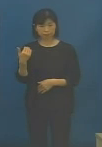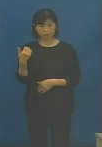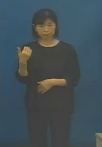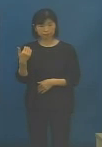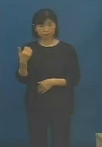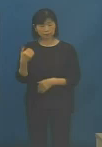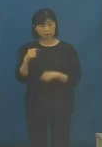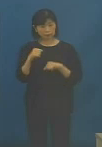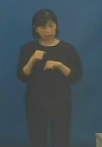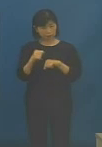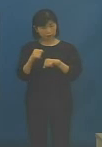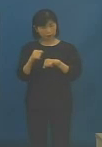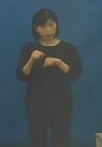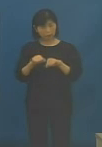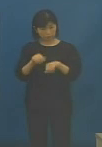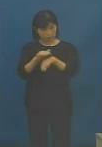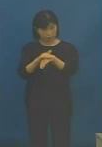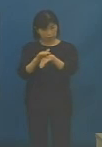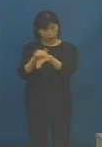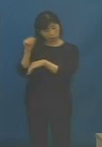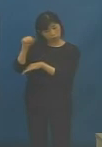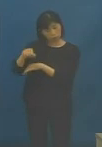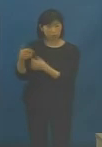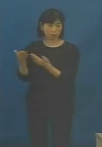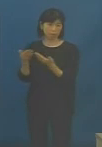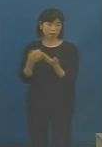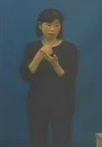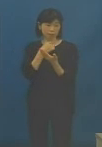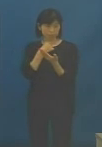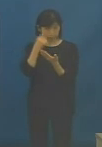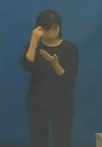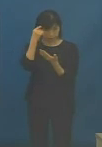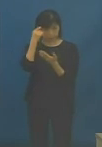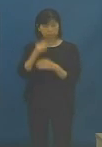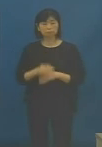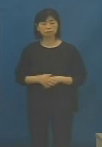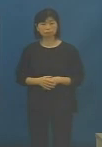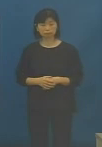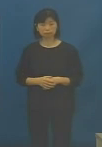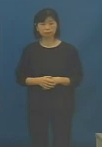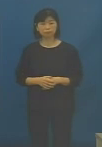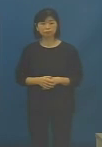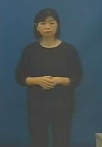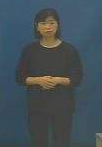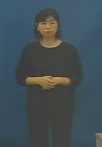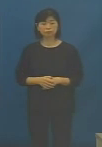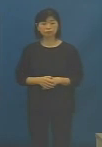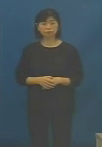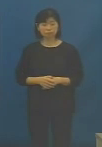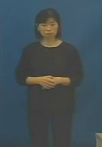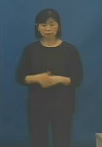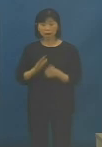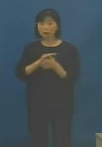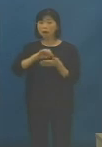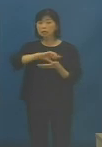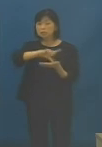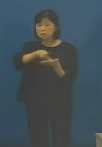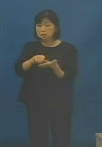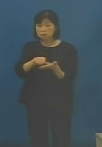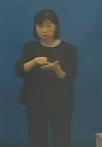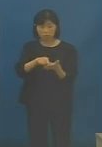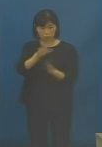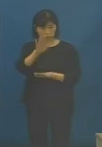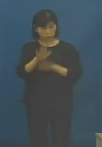はやはり認められるべきものだと思っております。まあ、非常にそれの地域の事情は異なります